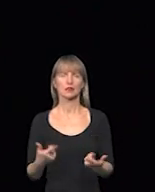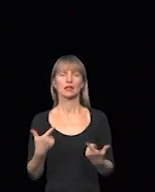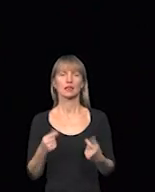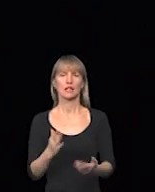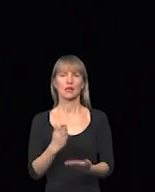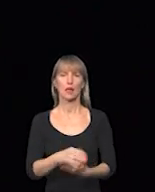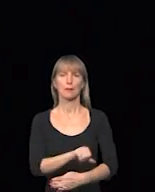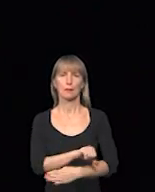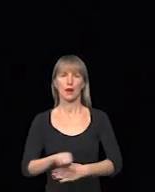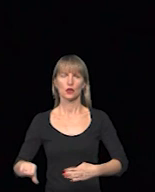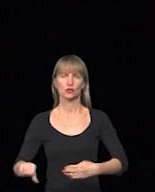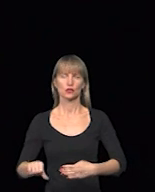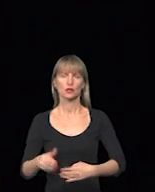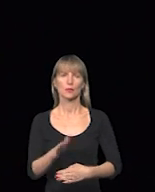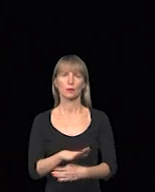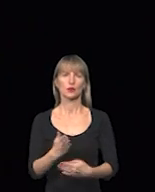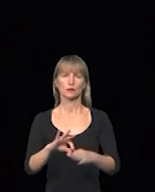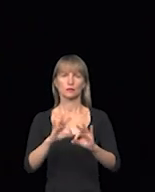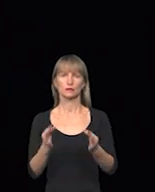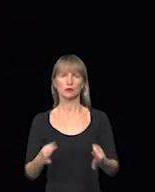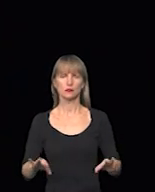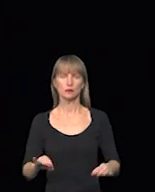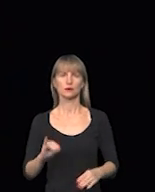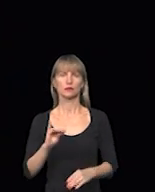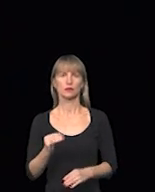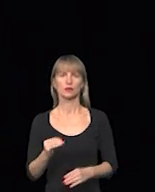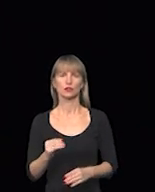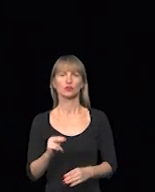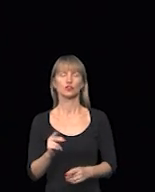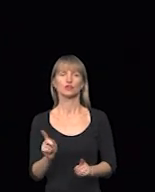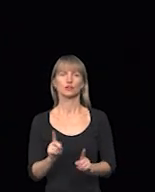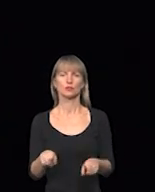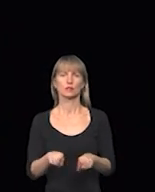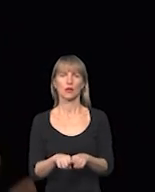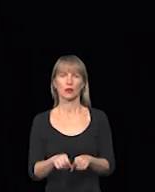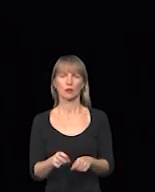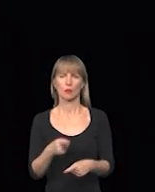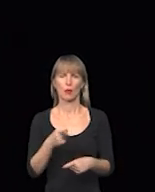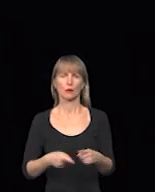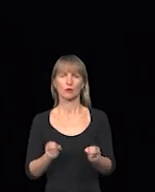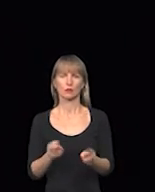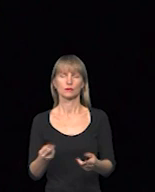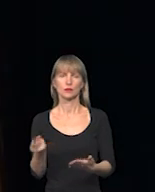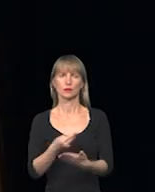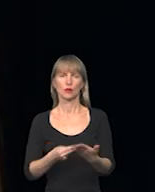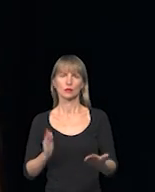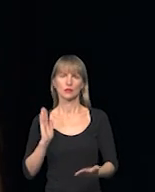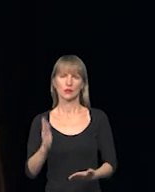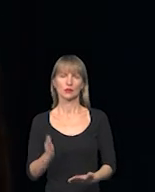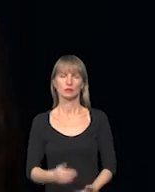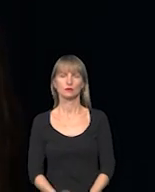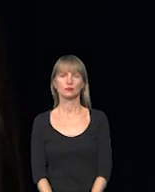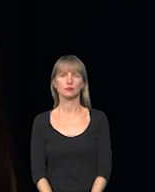проходить межа між мистецтвом і чимось таким напівкримінальним розмальовуванням стін?